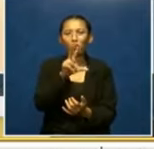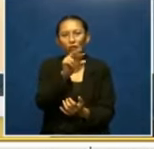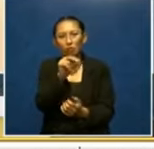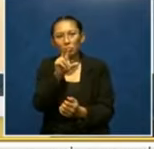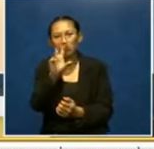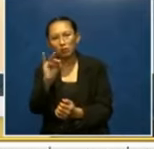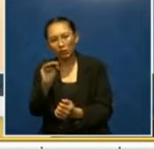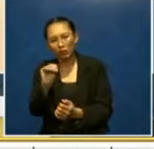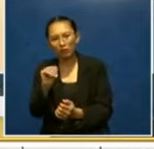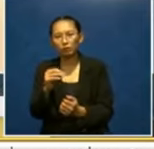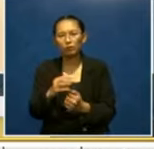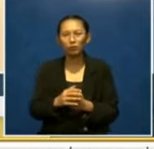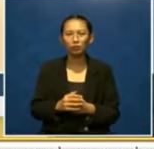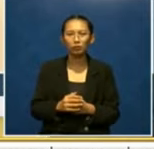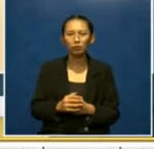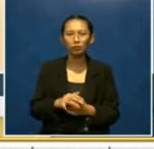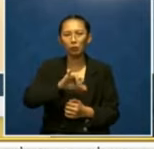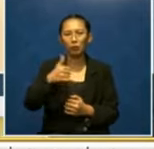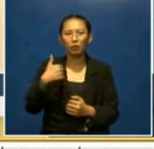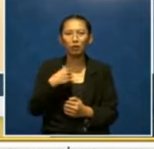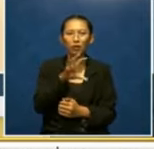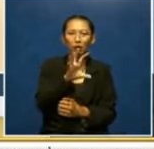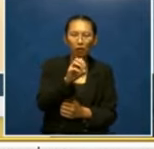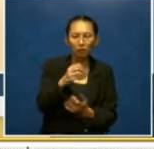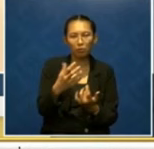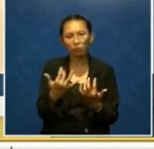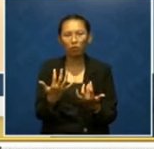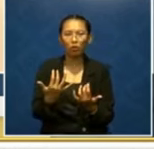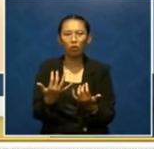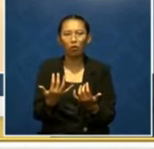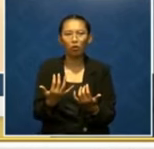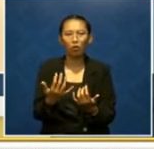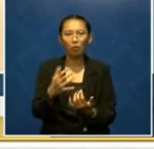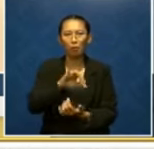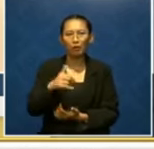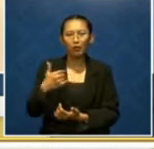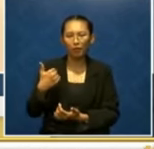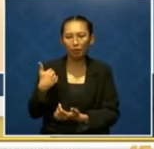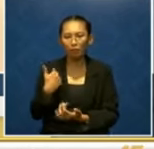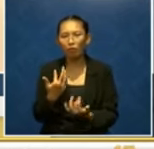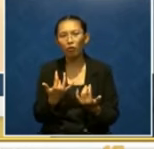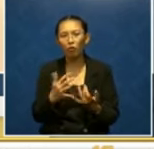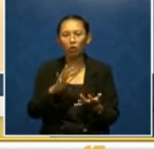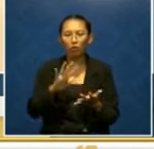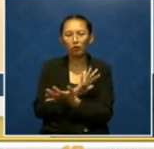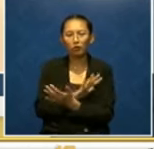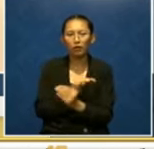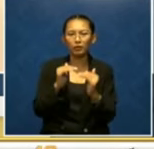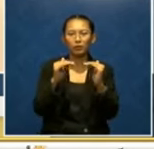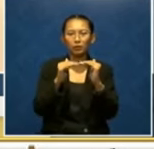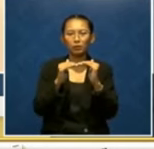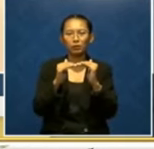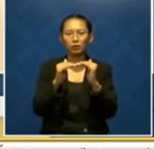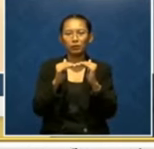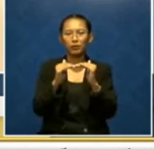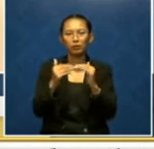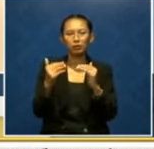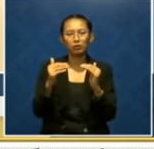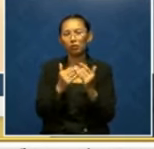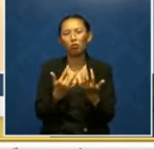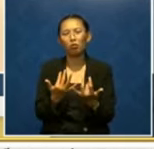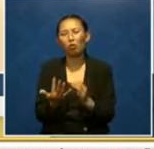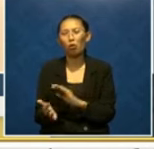ปีบางรายรอมา50ปีและบางรายรอเอกสารสิทธิ์รอการครอบครองโฉนดมาทั้งชีวิ